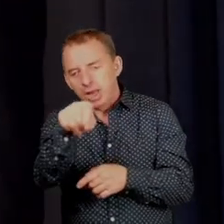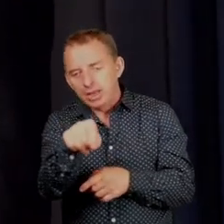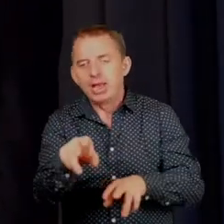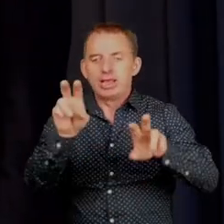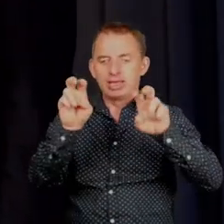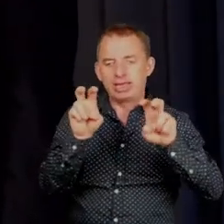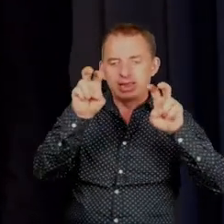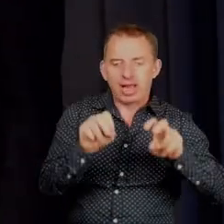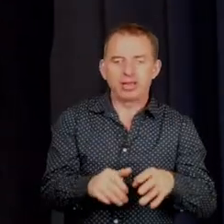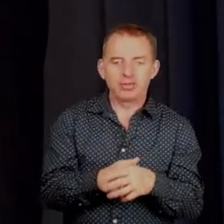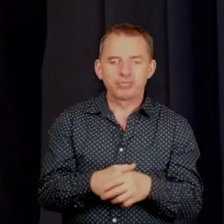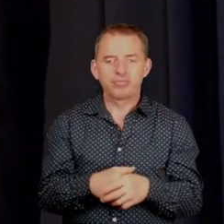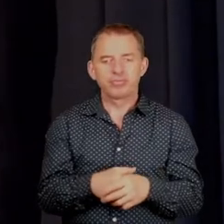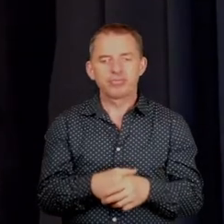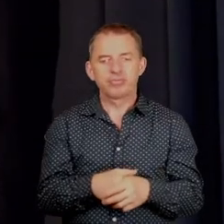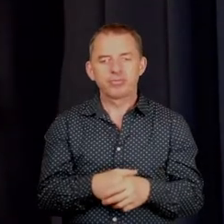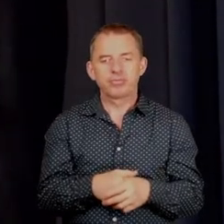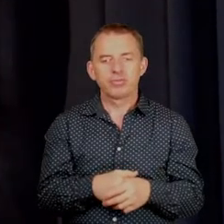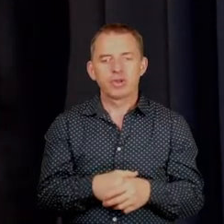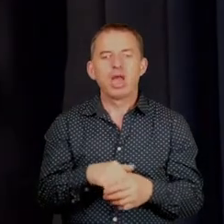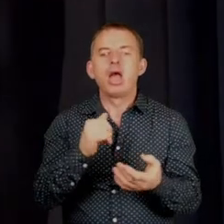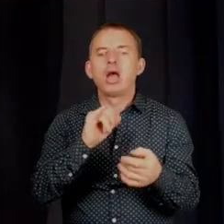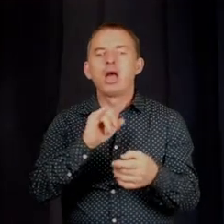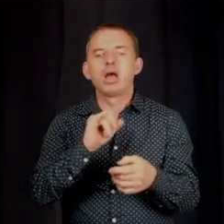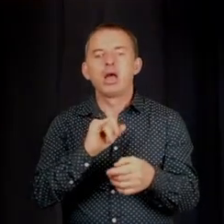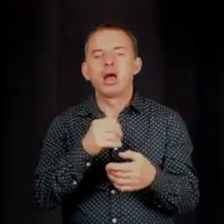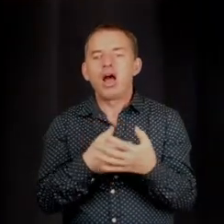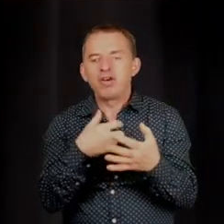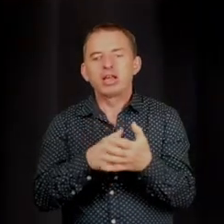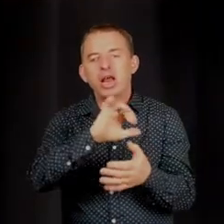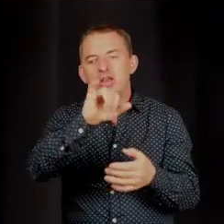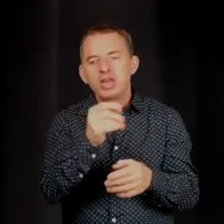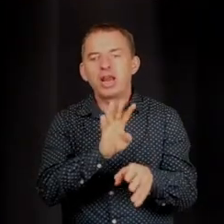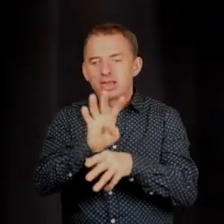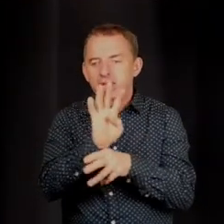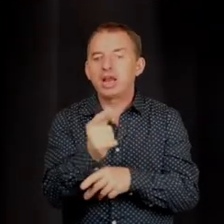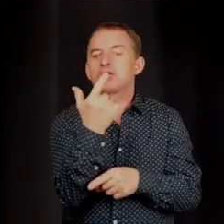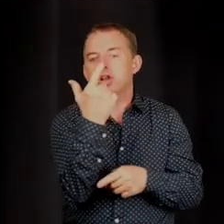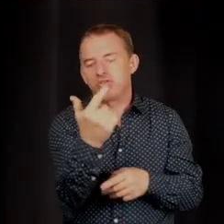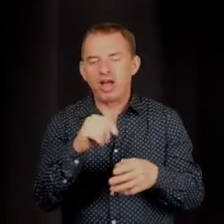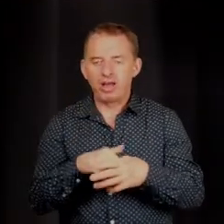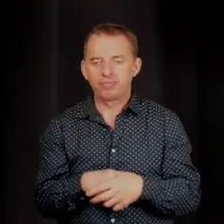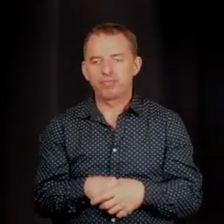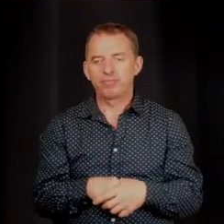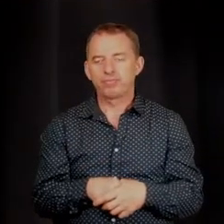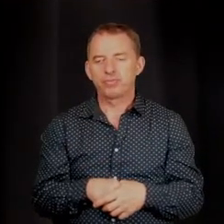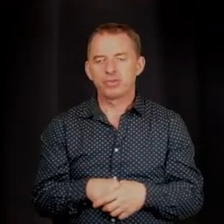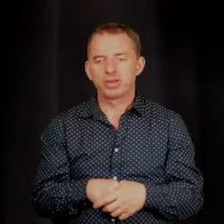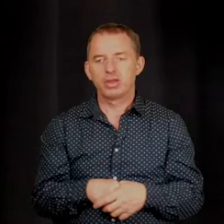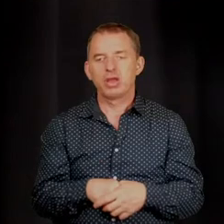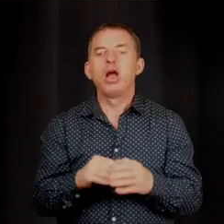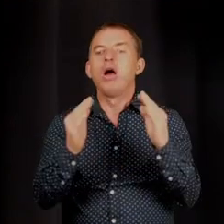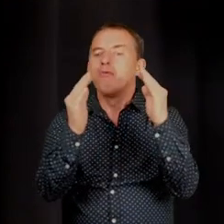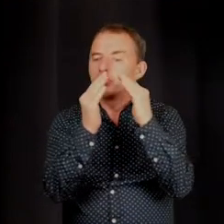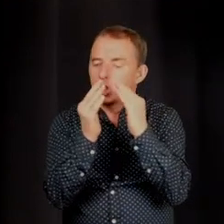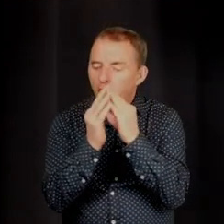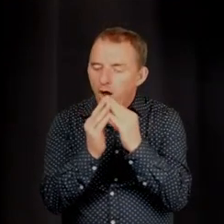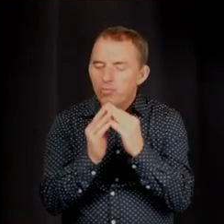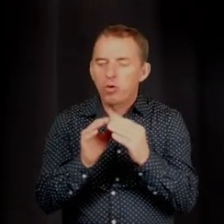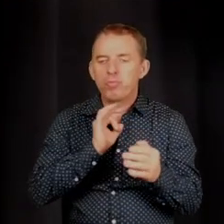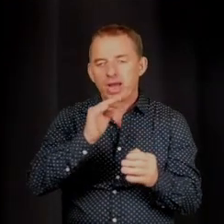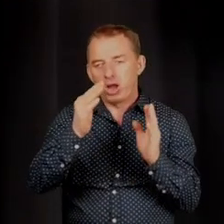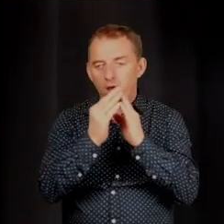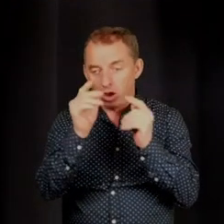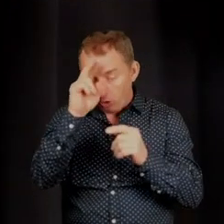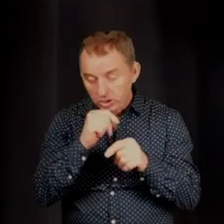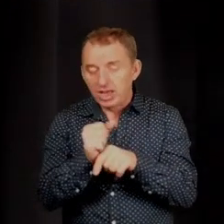cytat Ewangelia Jana 14:2? In my Father's house are many mansions. W domu mego ojca jest